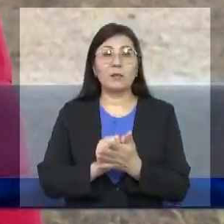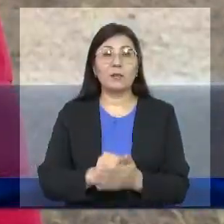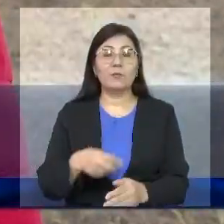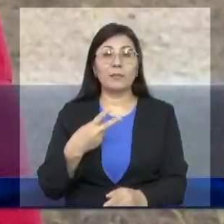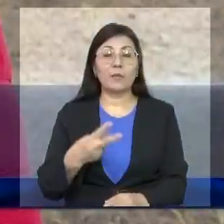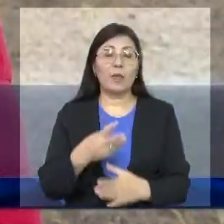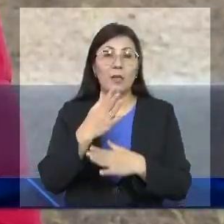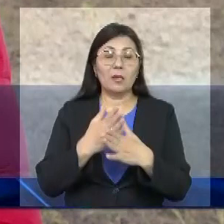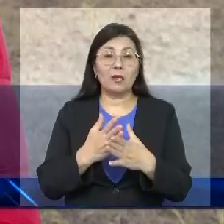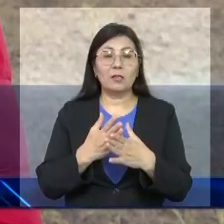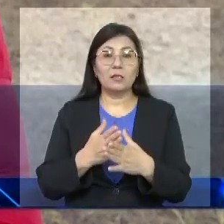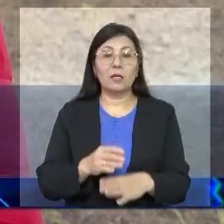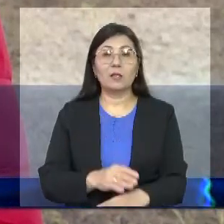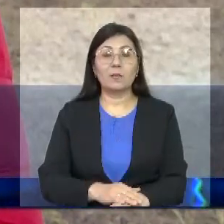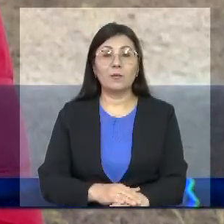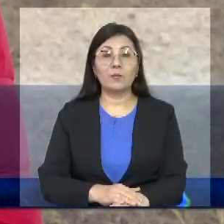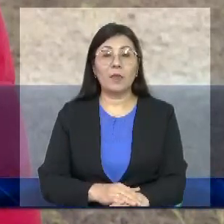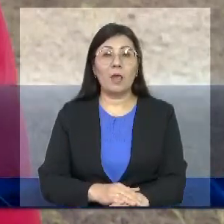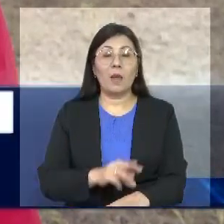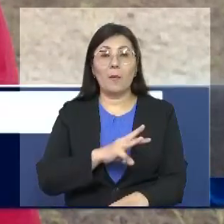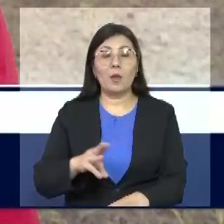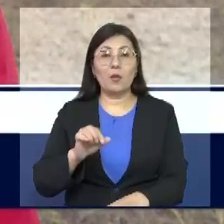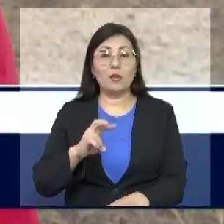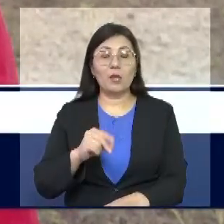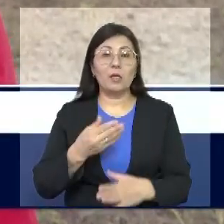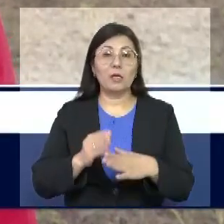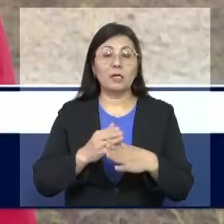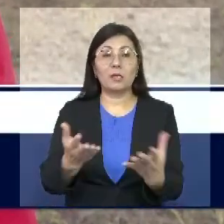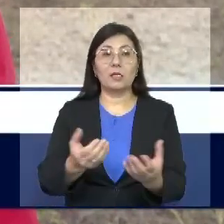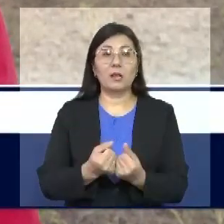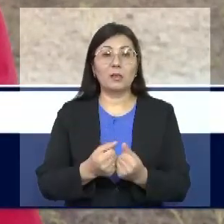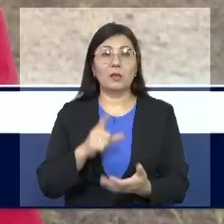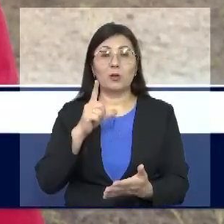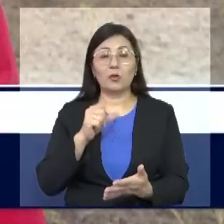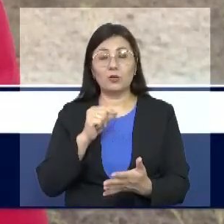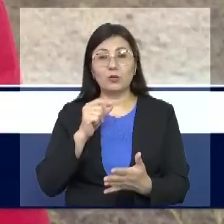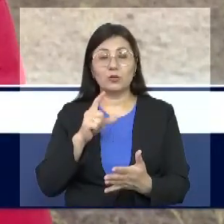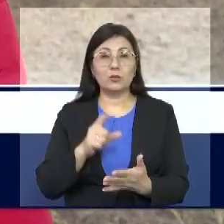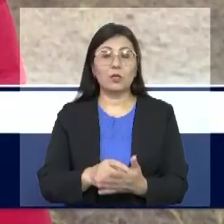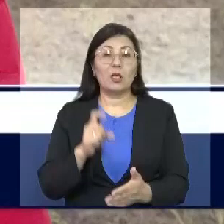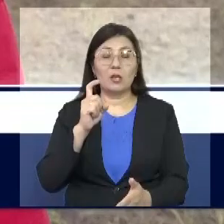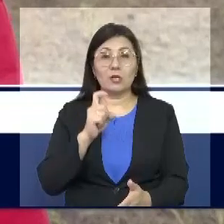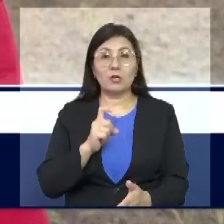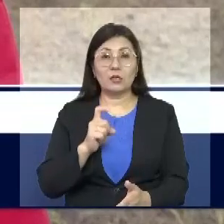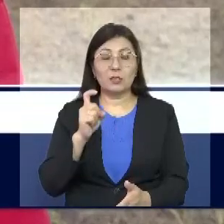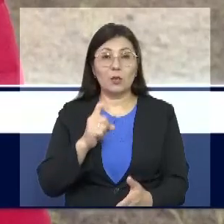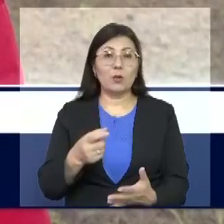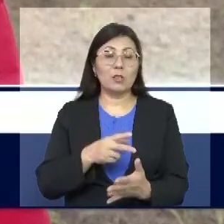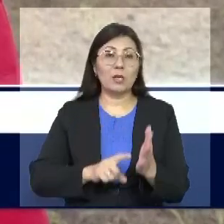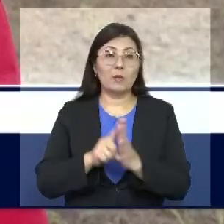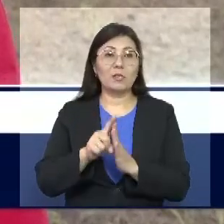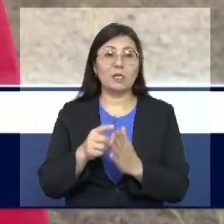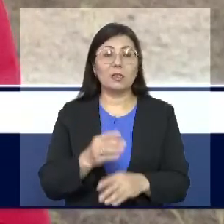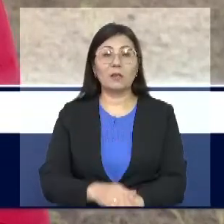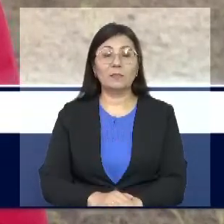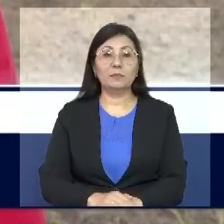жарымға бағалады, со алдық бұйырса. Soyunda olsa kız alganımız, kız şarvaşlığa üyrektir var, sözün kazın iki türü